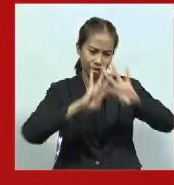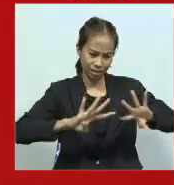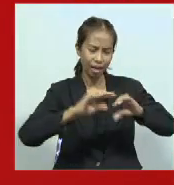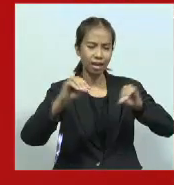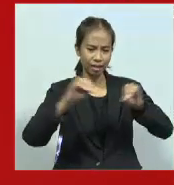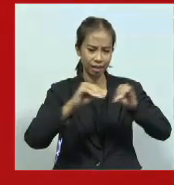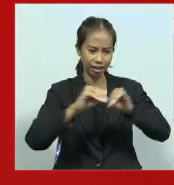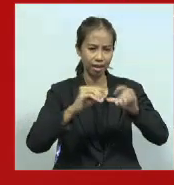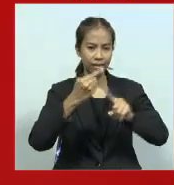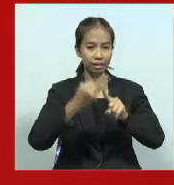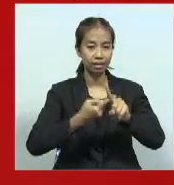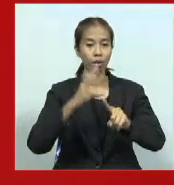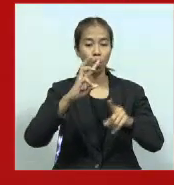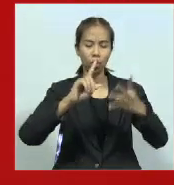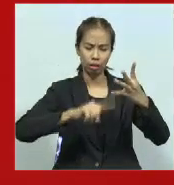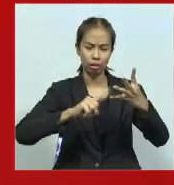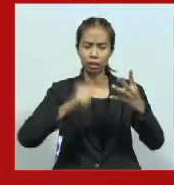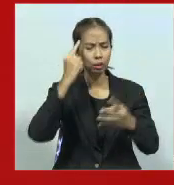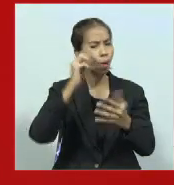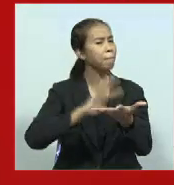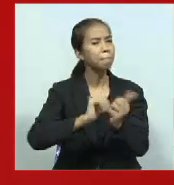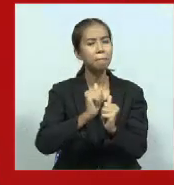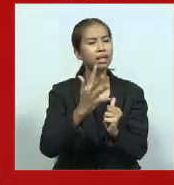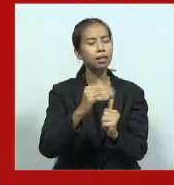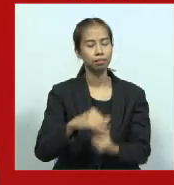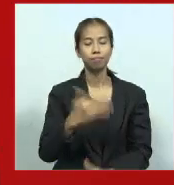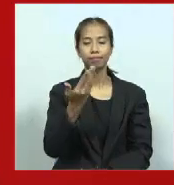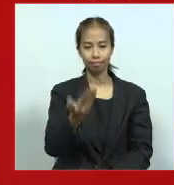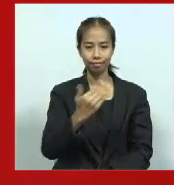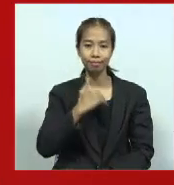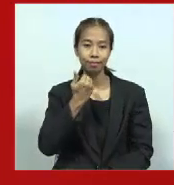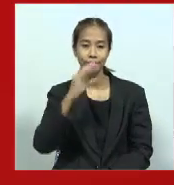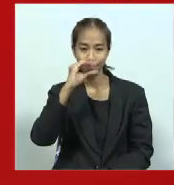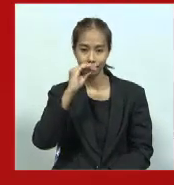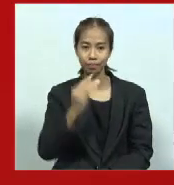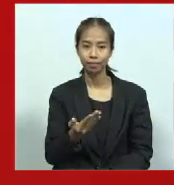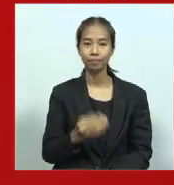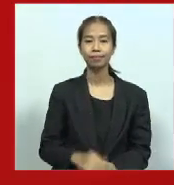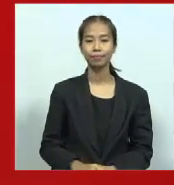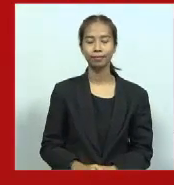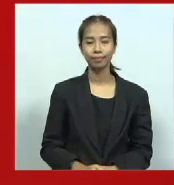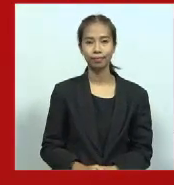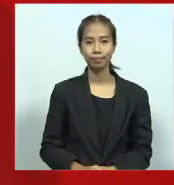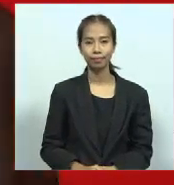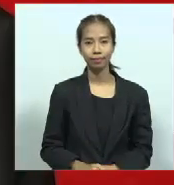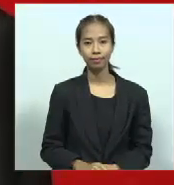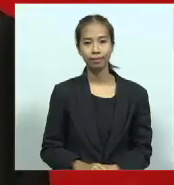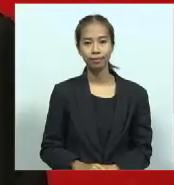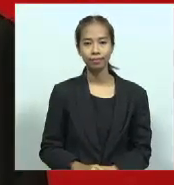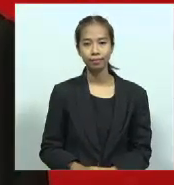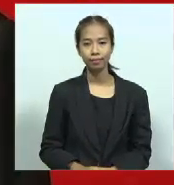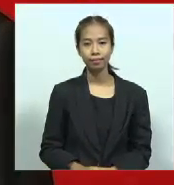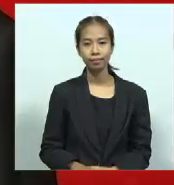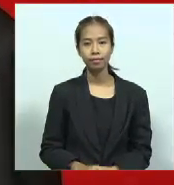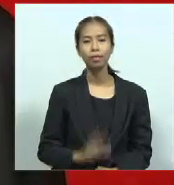ขึ้นในช่วงปลายเดือนมิถุนายนนี้ฟังประเด็นนี้เพิ่มเติมจากพลเอกประวิตรวงษ์สุวรรณค่ะ ก็ดู